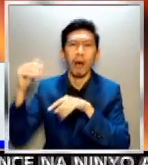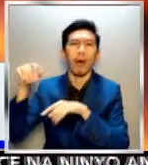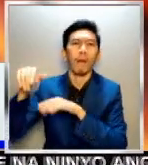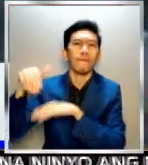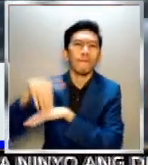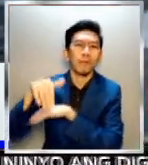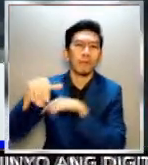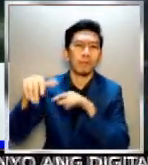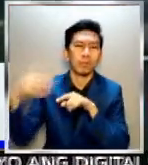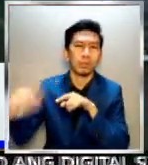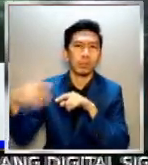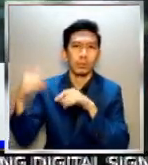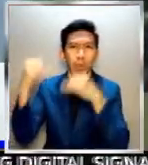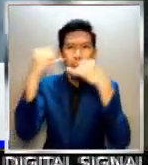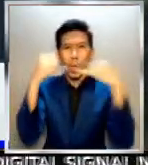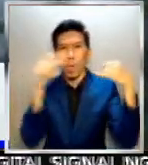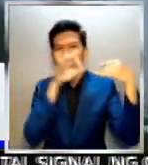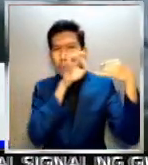pang kawad.